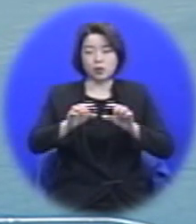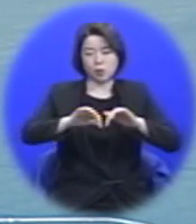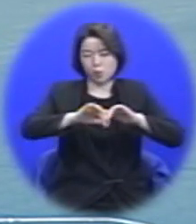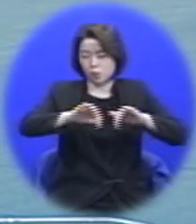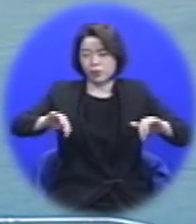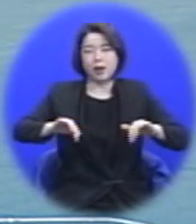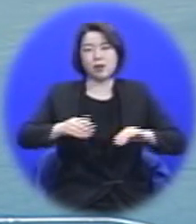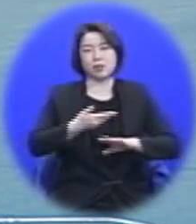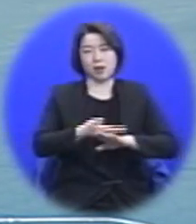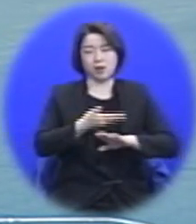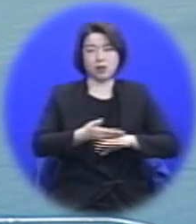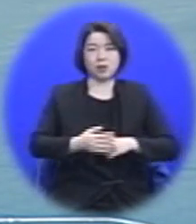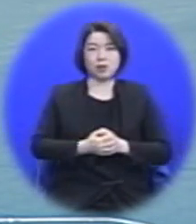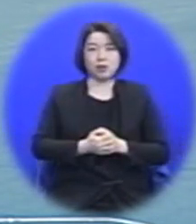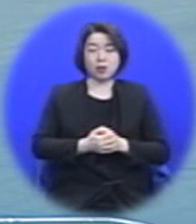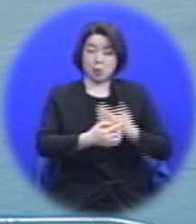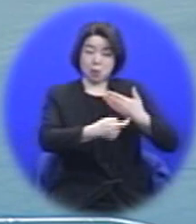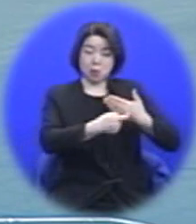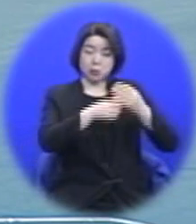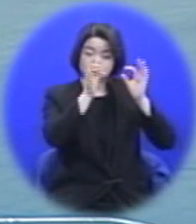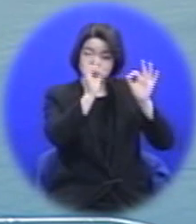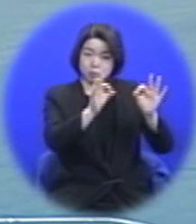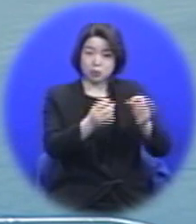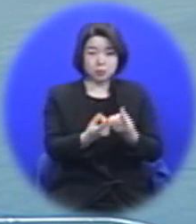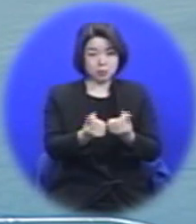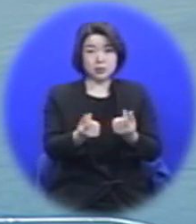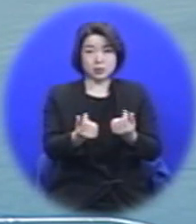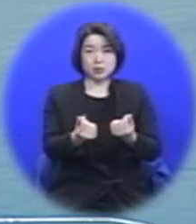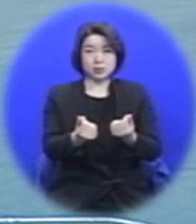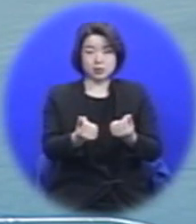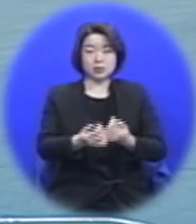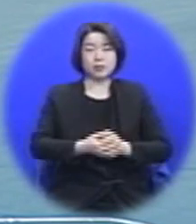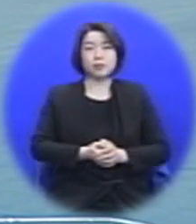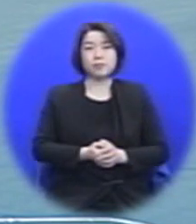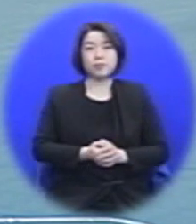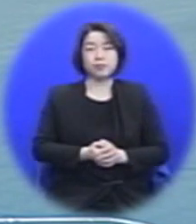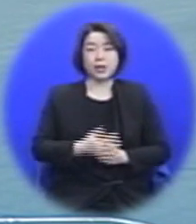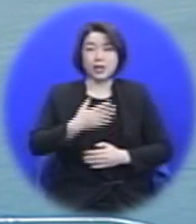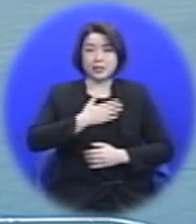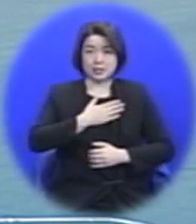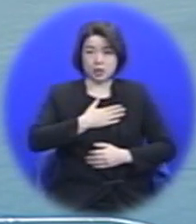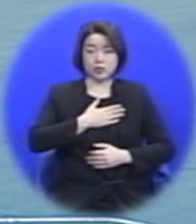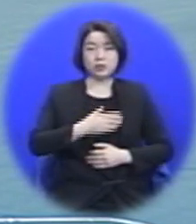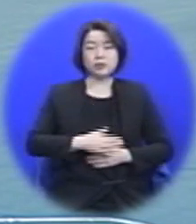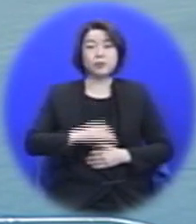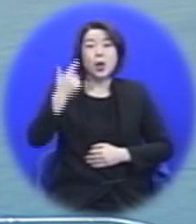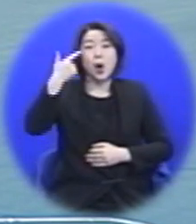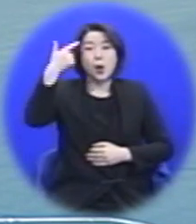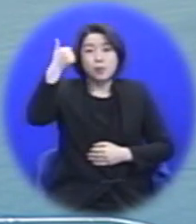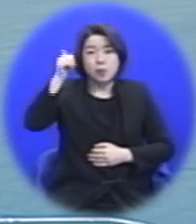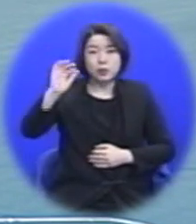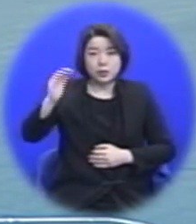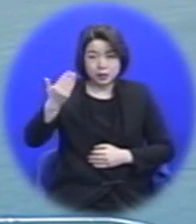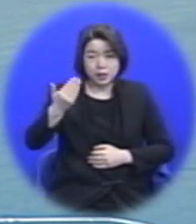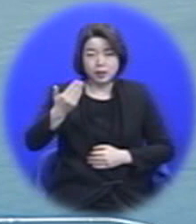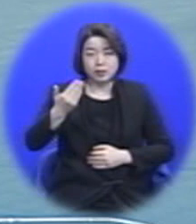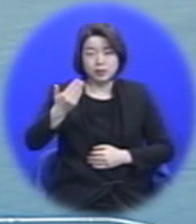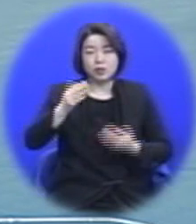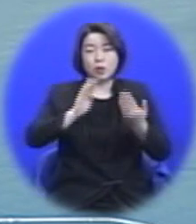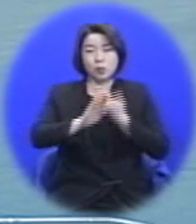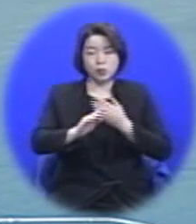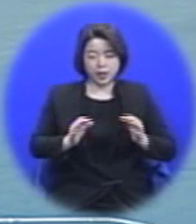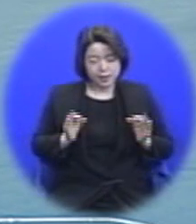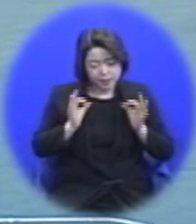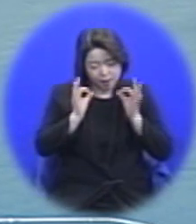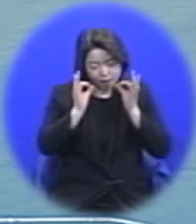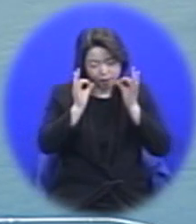것입니다. 겉으로 보기에는 비슷해 보입니다. 저는 목사가 되어서 열심히